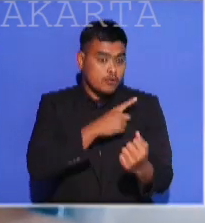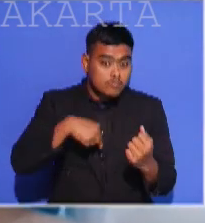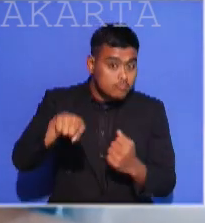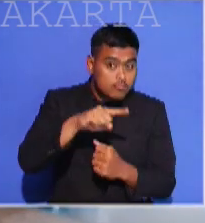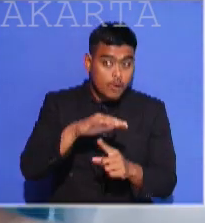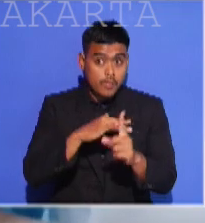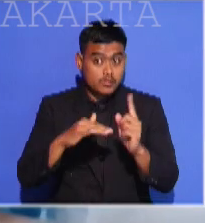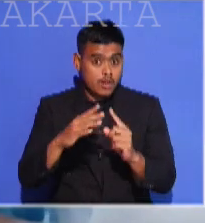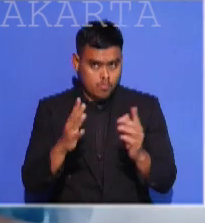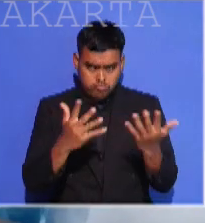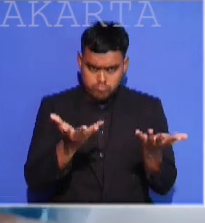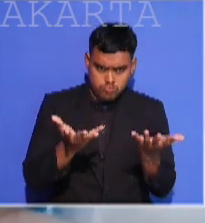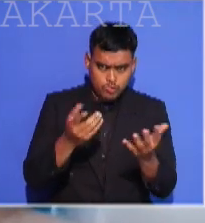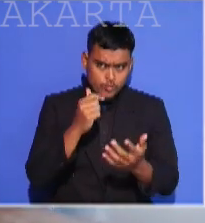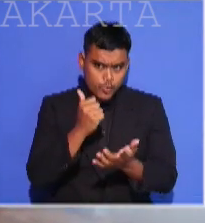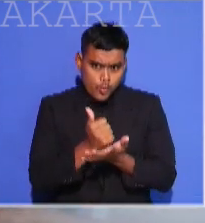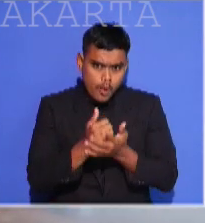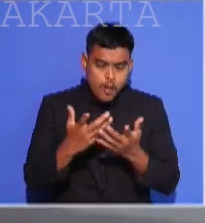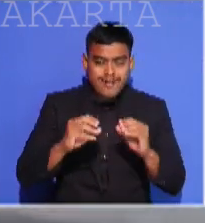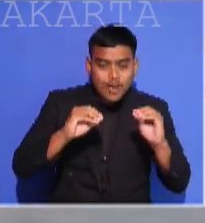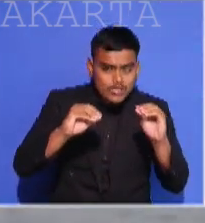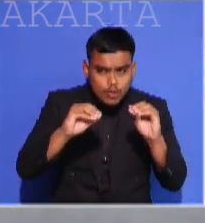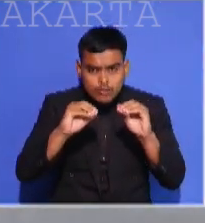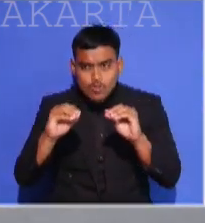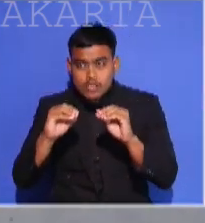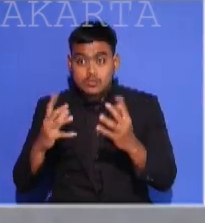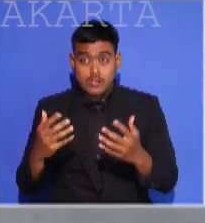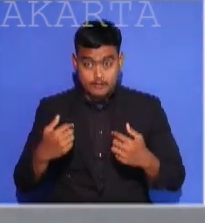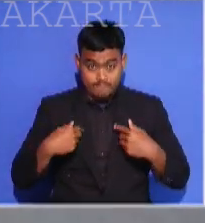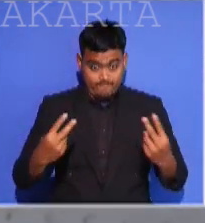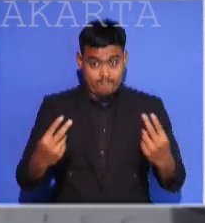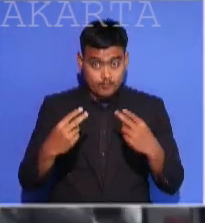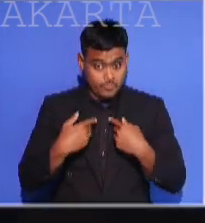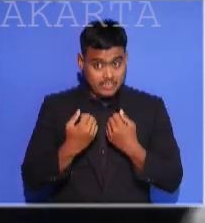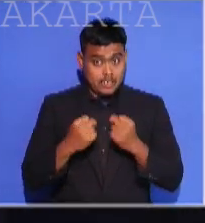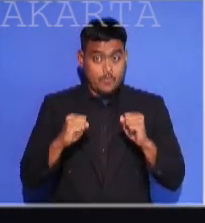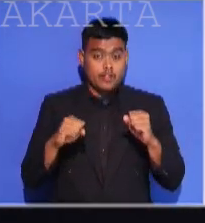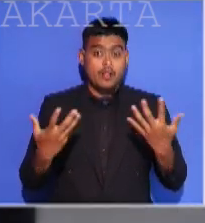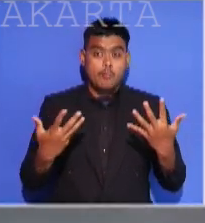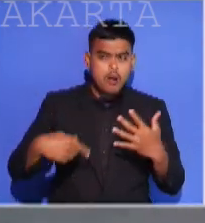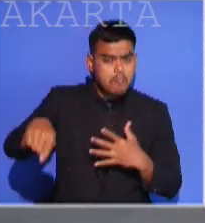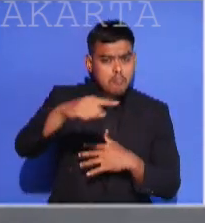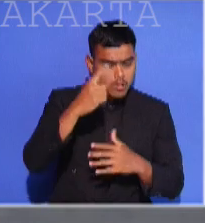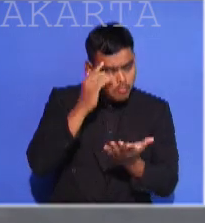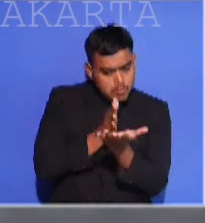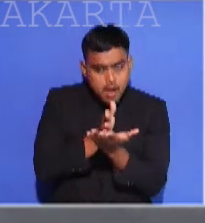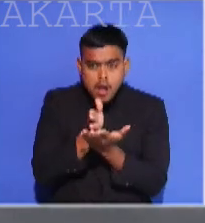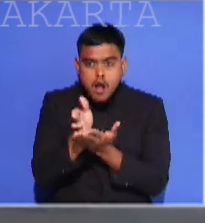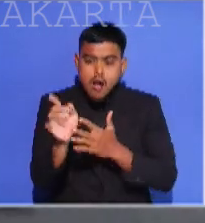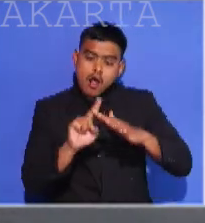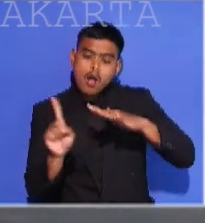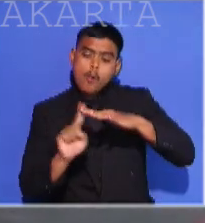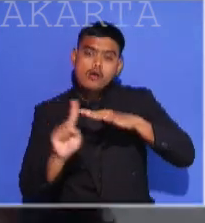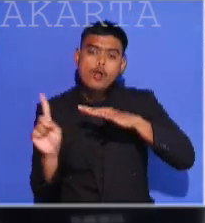Yogyakarta seperti pemberian pengetahuan tentang penyelamatan diri pembuatan jalur evakuasi titik kumpul dan peran masyarakat untuk melakukan